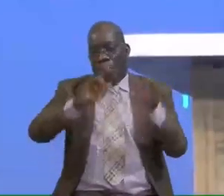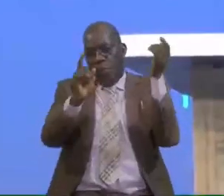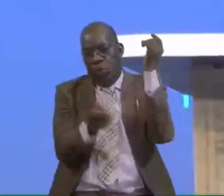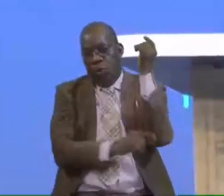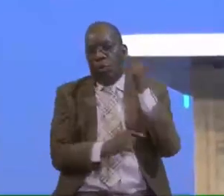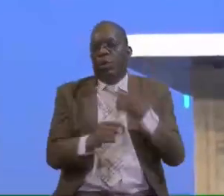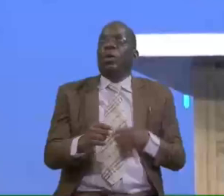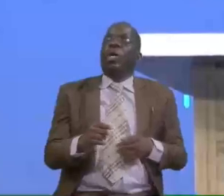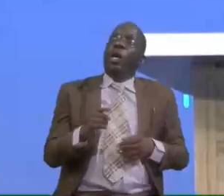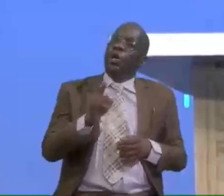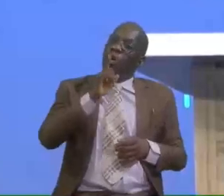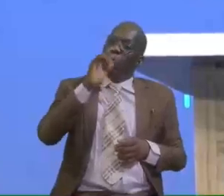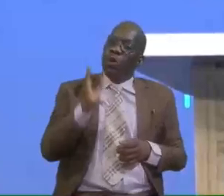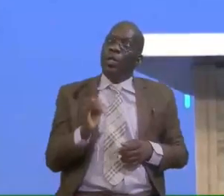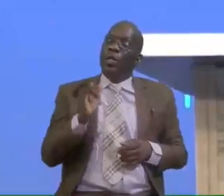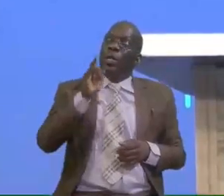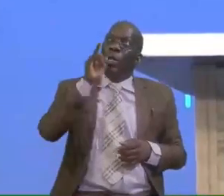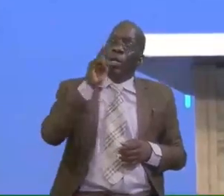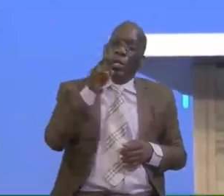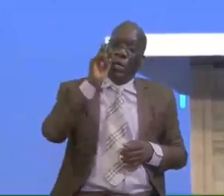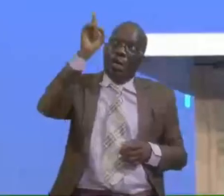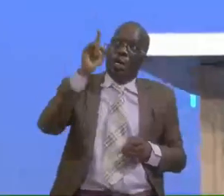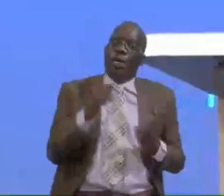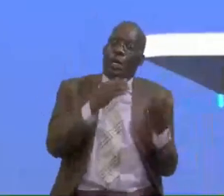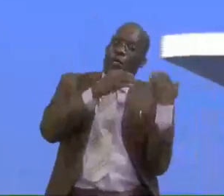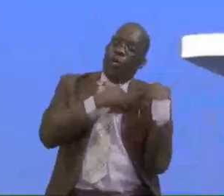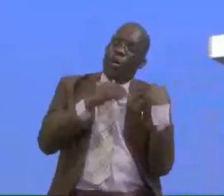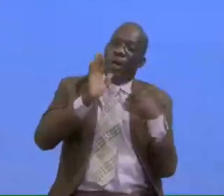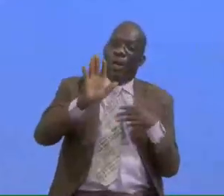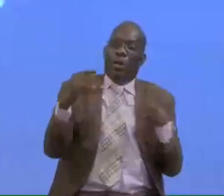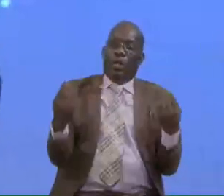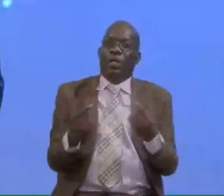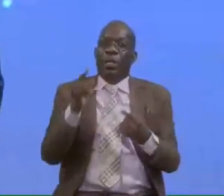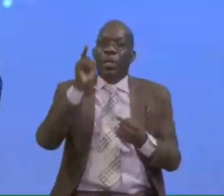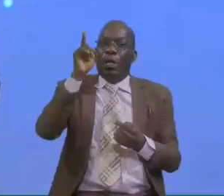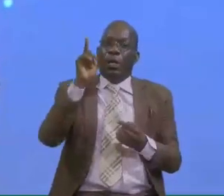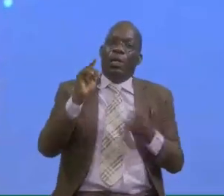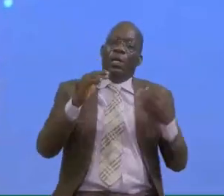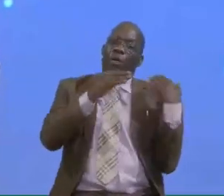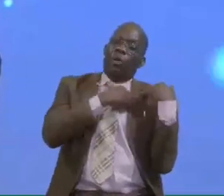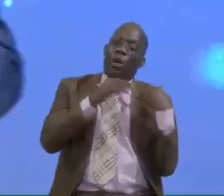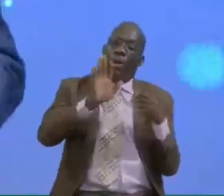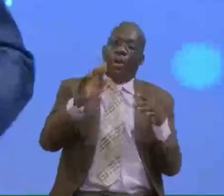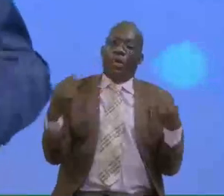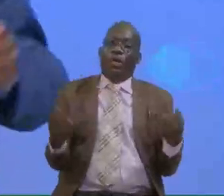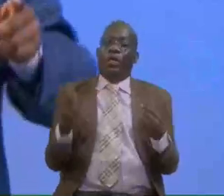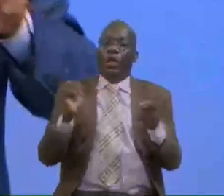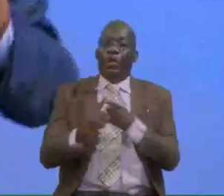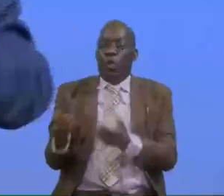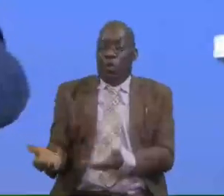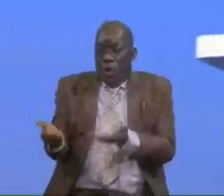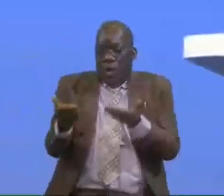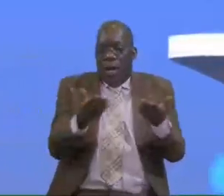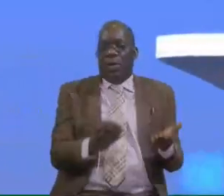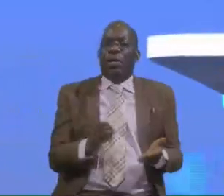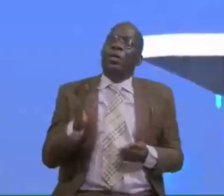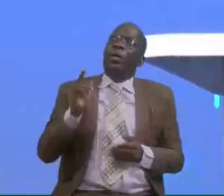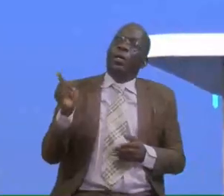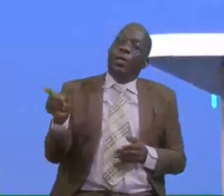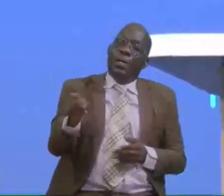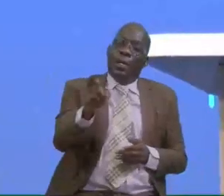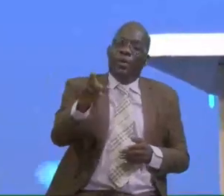réalité, il porte tes péchés. Et il porte tes péchés, il les porte pour les